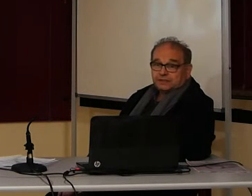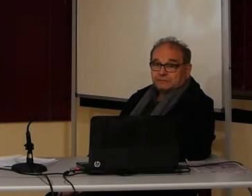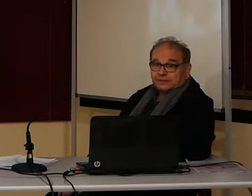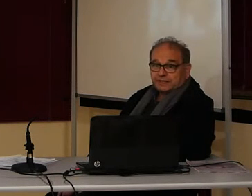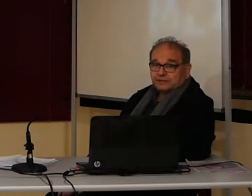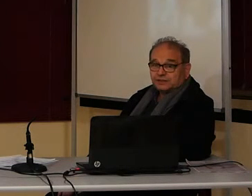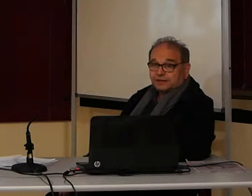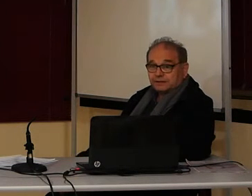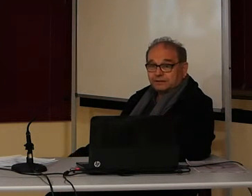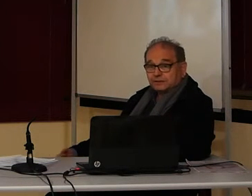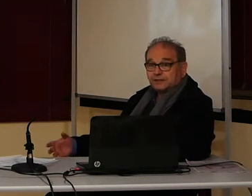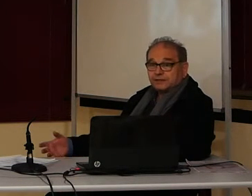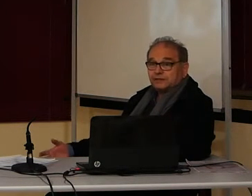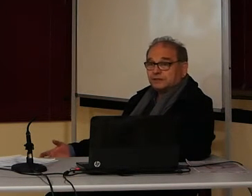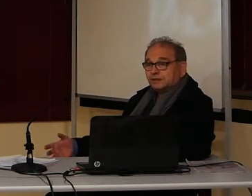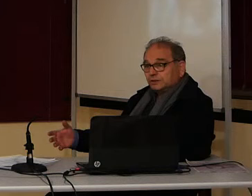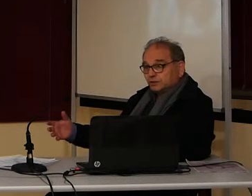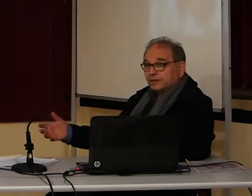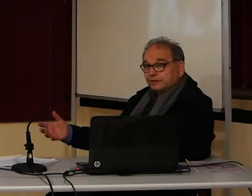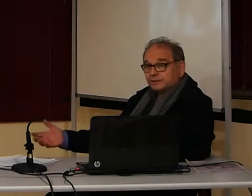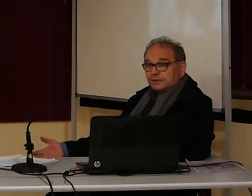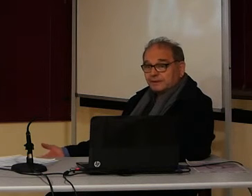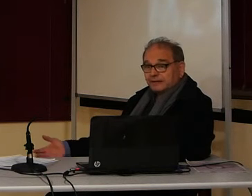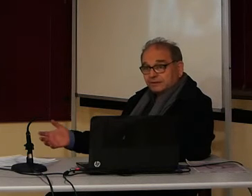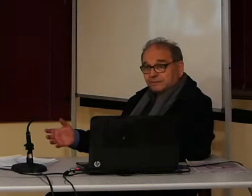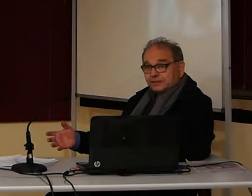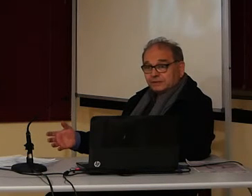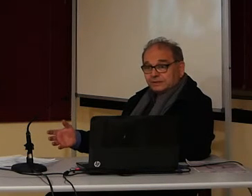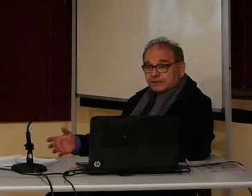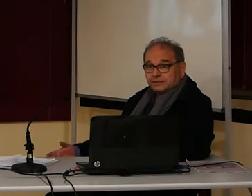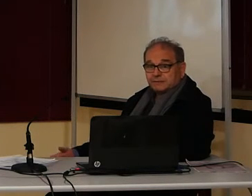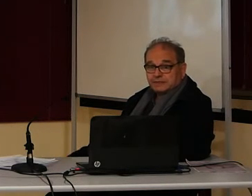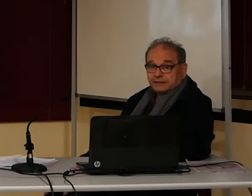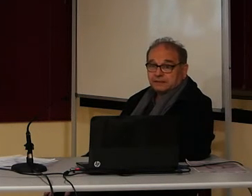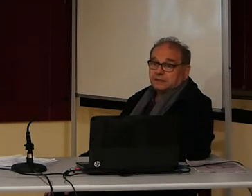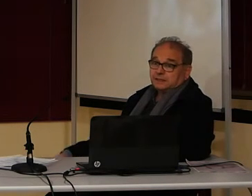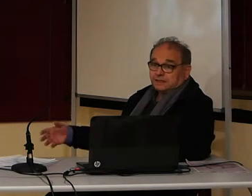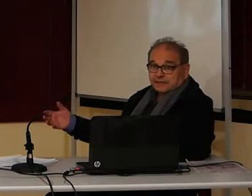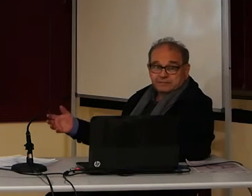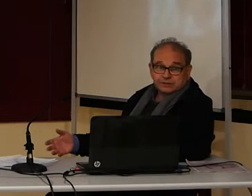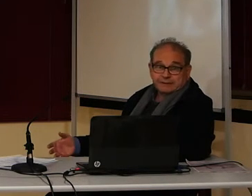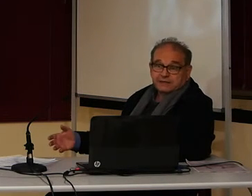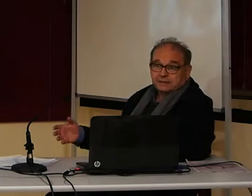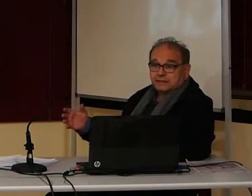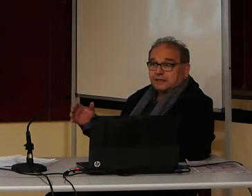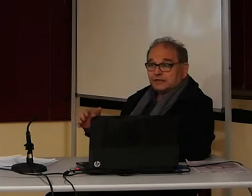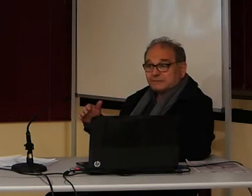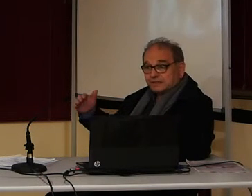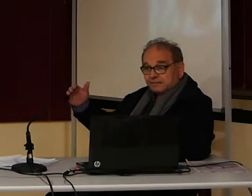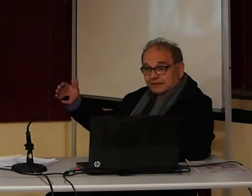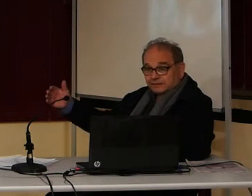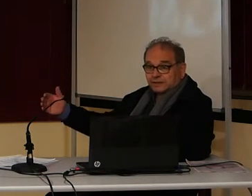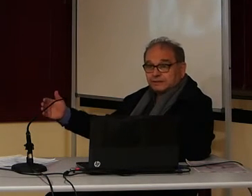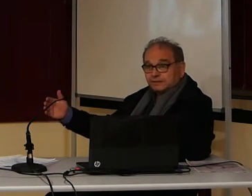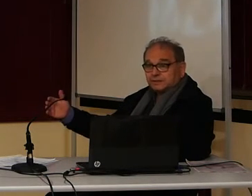que el 75% de la renda, de la riquesa, són rendes del treball i el 25% de la capital. I en canvi, a Espanya, és